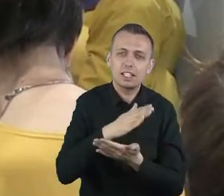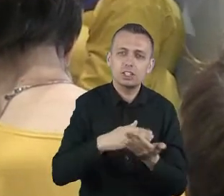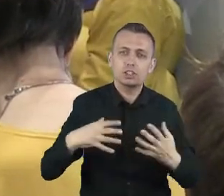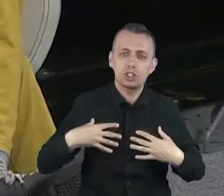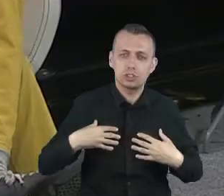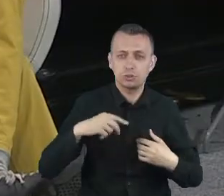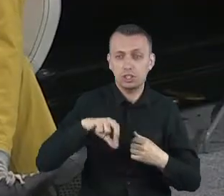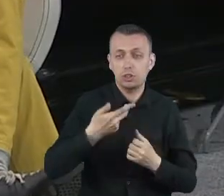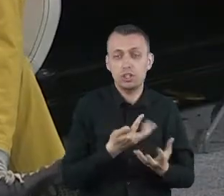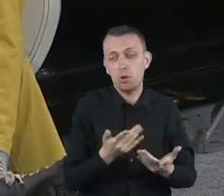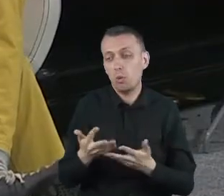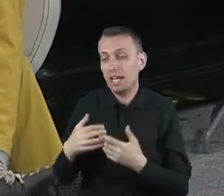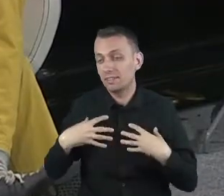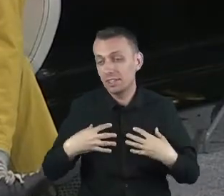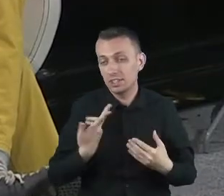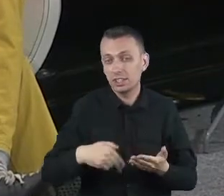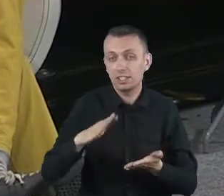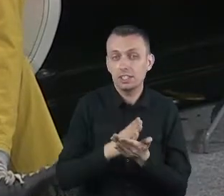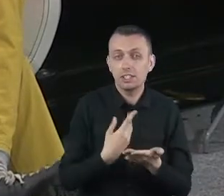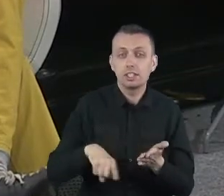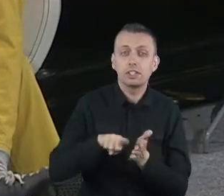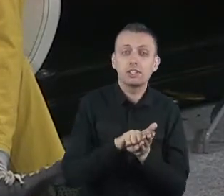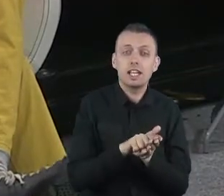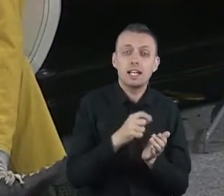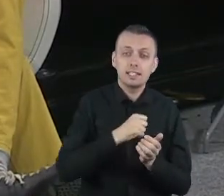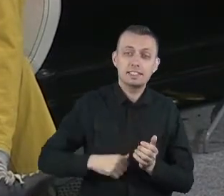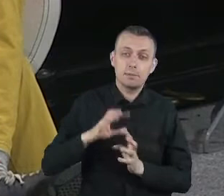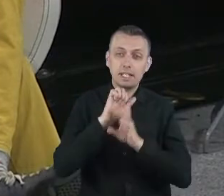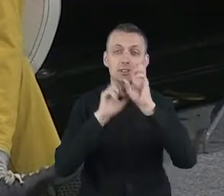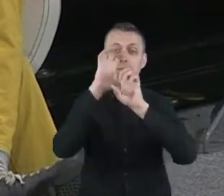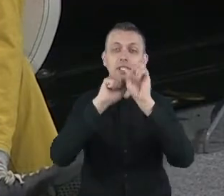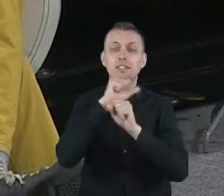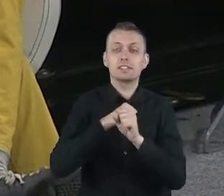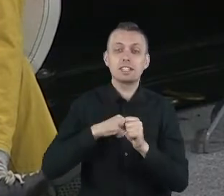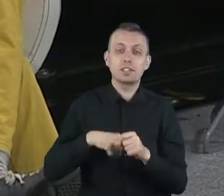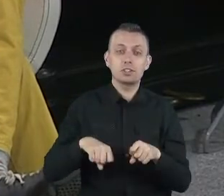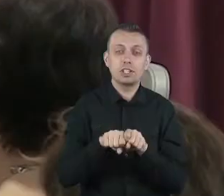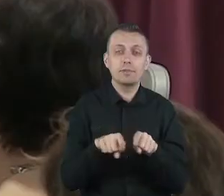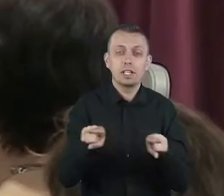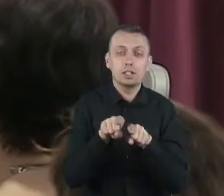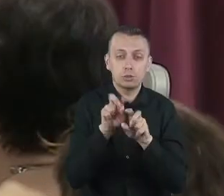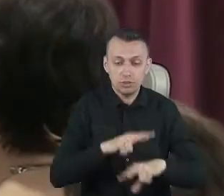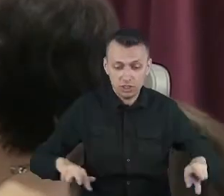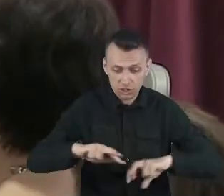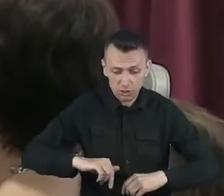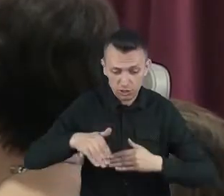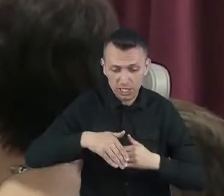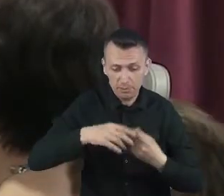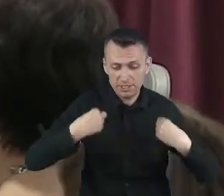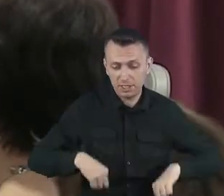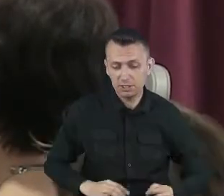częścią życia. A to niełatwe życie, nie tylko dla samego alpinisty czy himalaisty. Ci, którzy zostają w dole, rodzina,